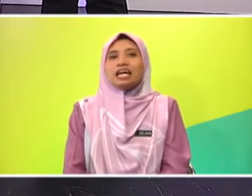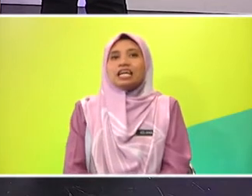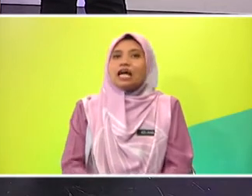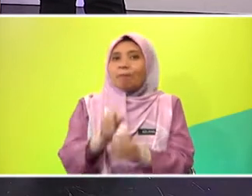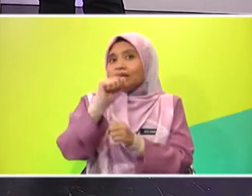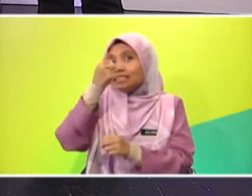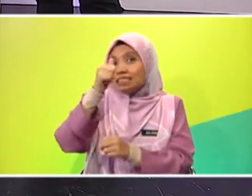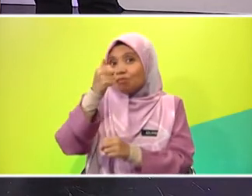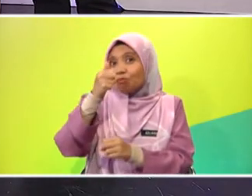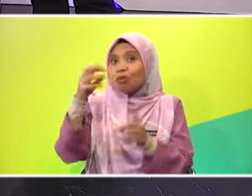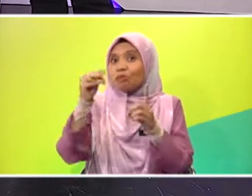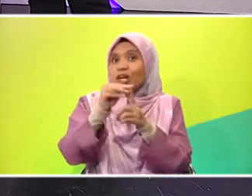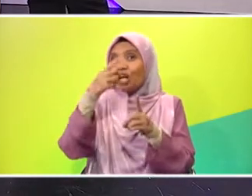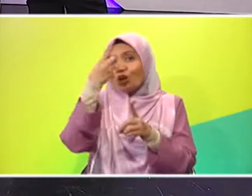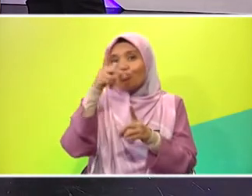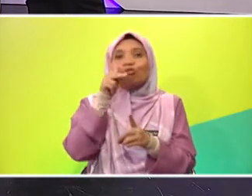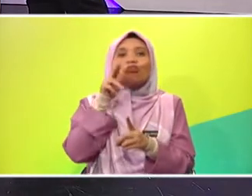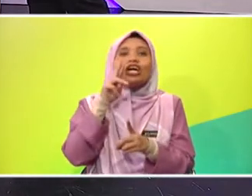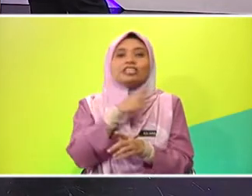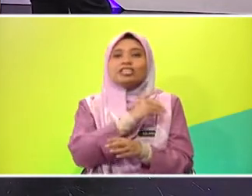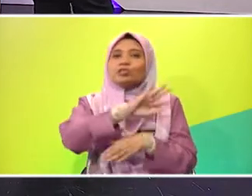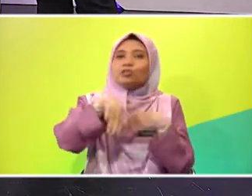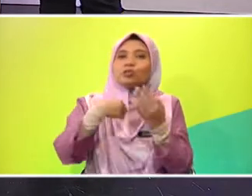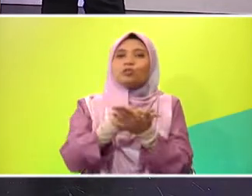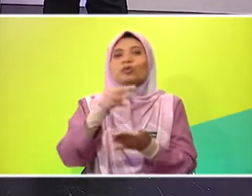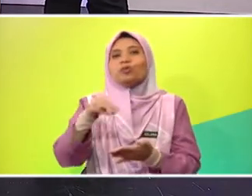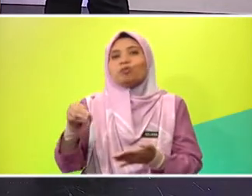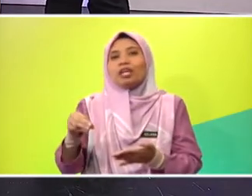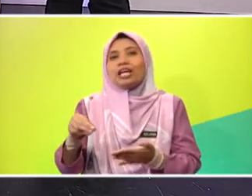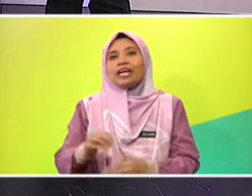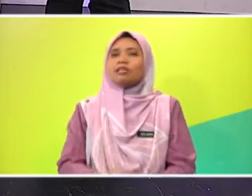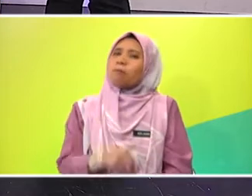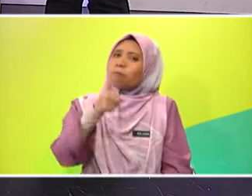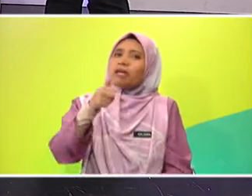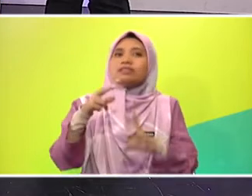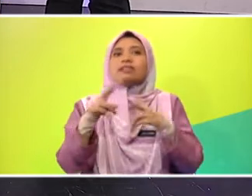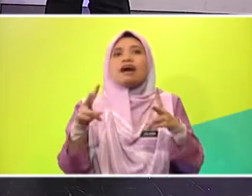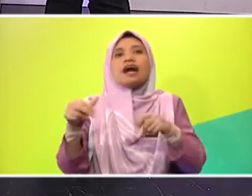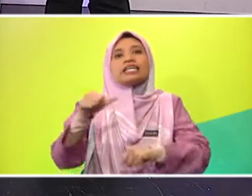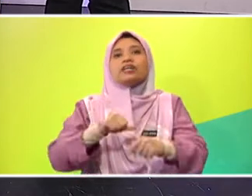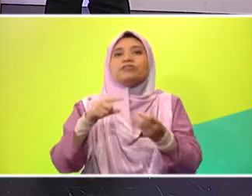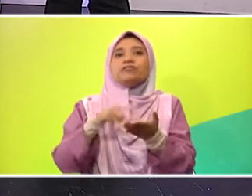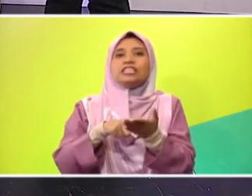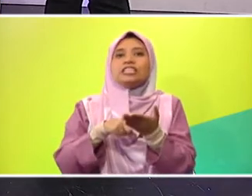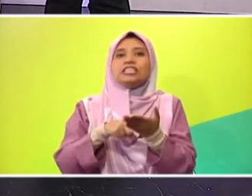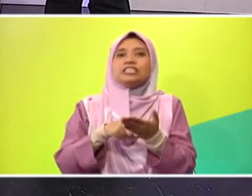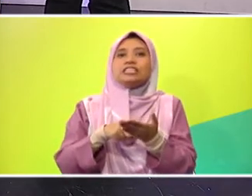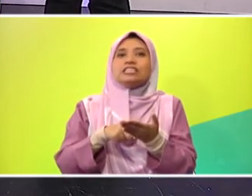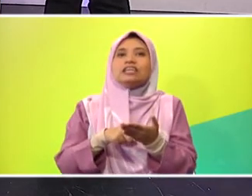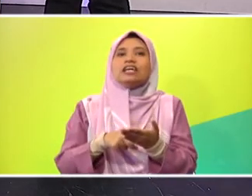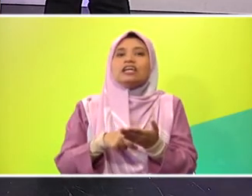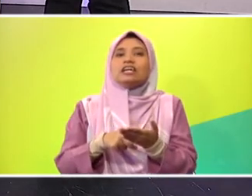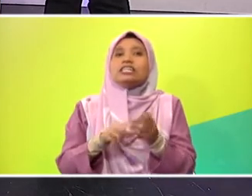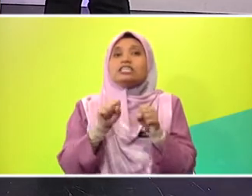maka Mbak Rina dan anak-anak murid di rumah rahim menarik sangat activity in Ice God anda